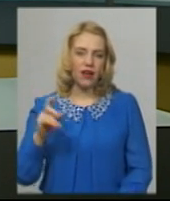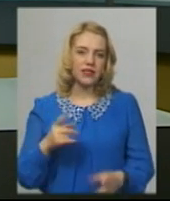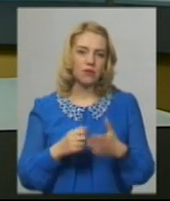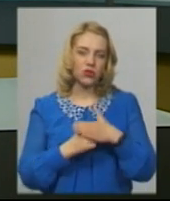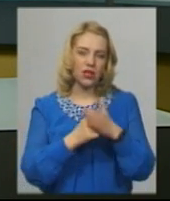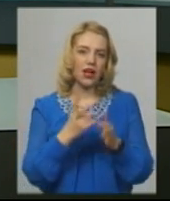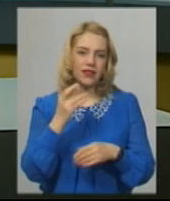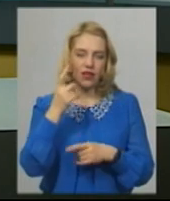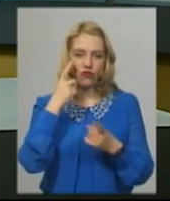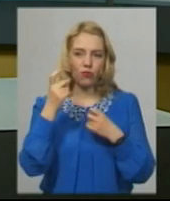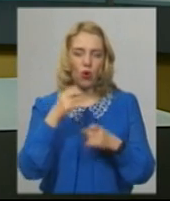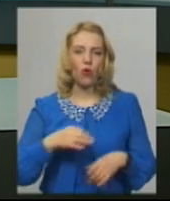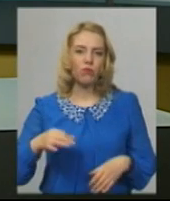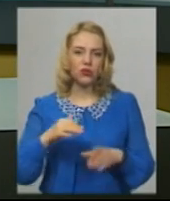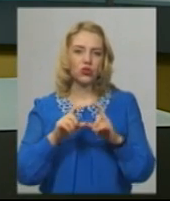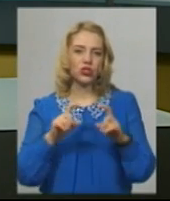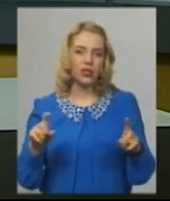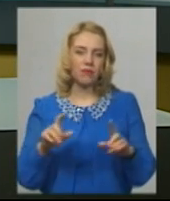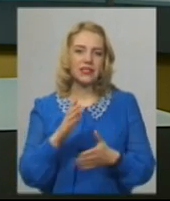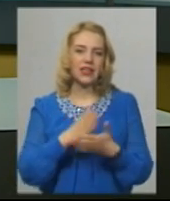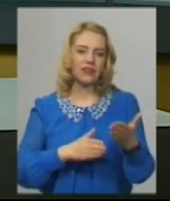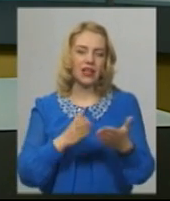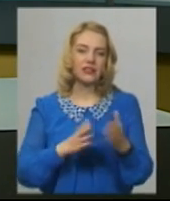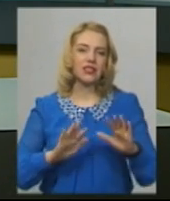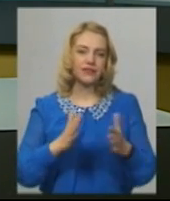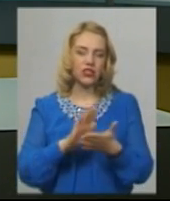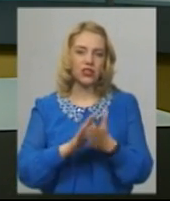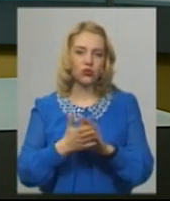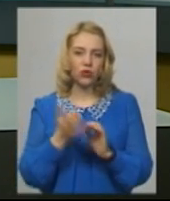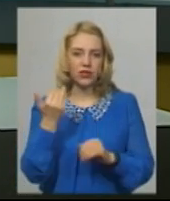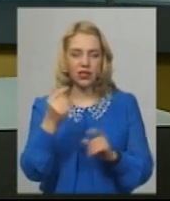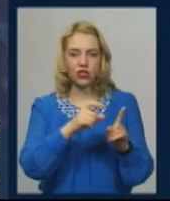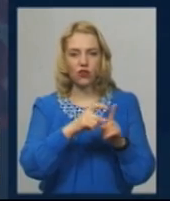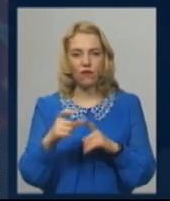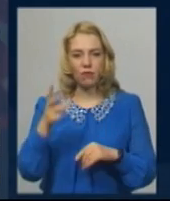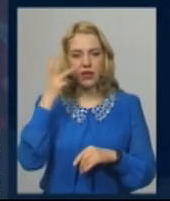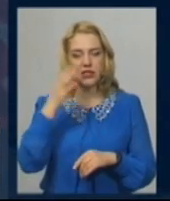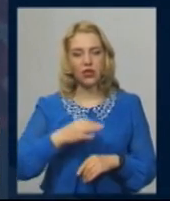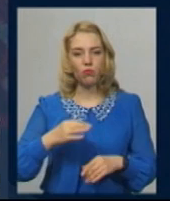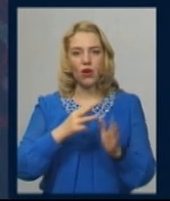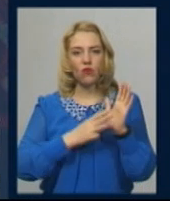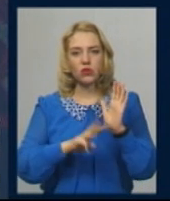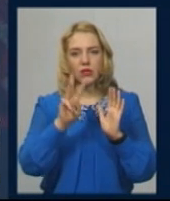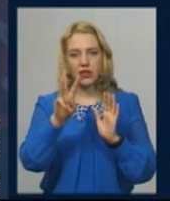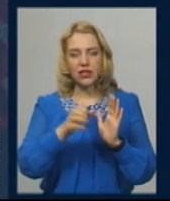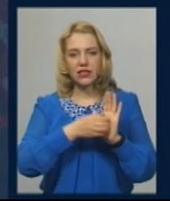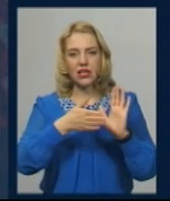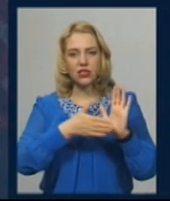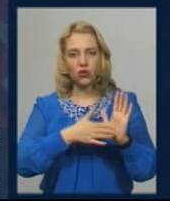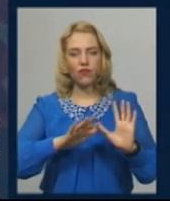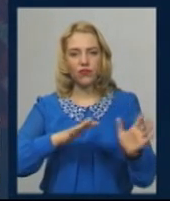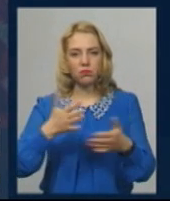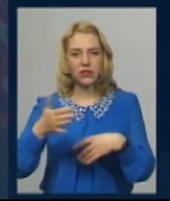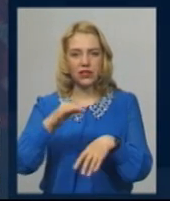обласного штабу з ліквідації надзвичайної ситуації. За її словами, в Хмельницькій області 83 зареєстрованих випадки